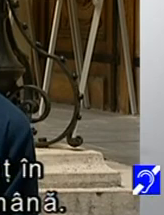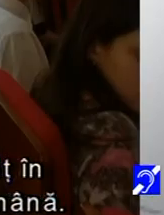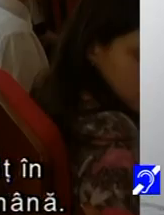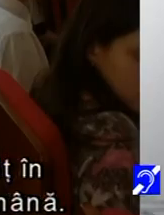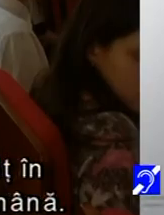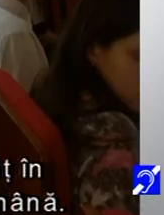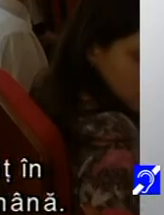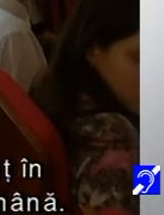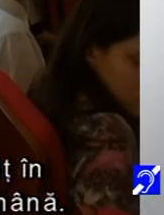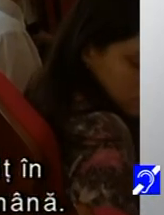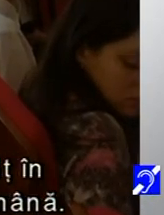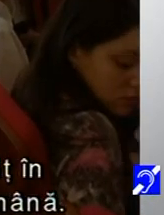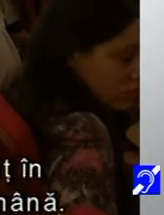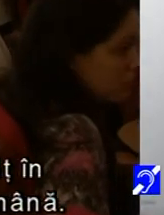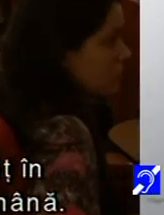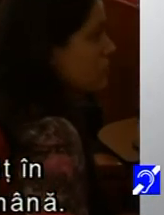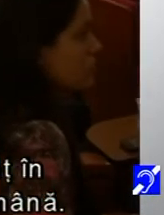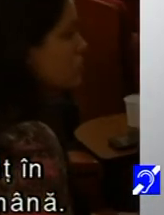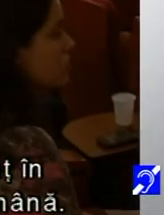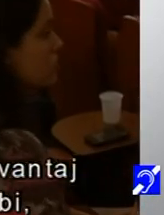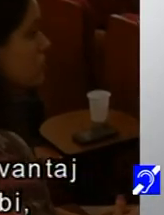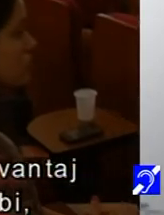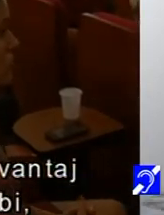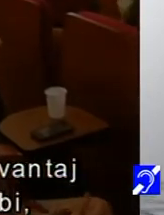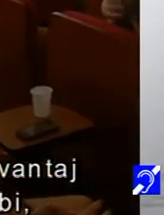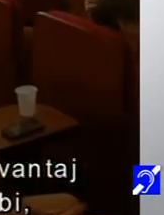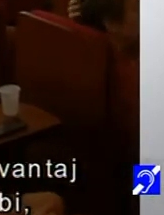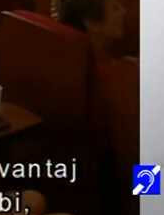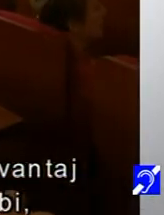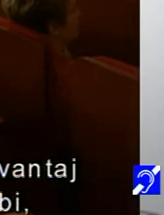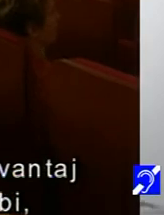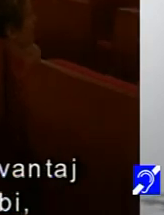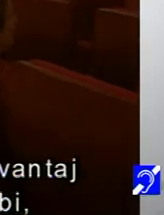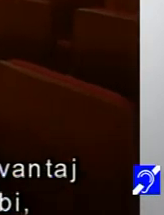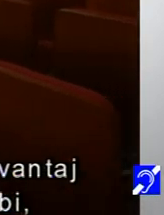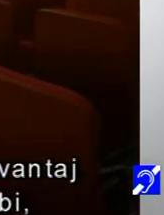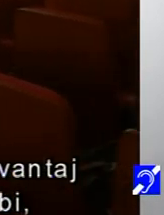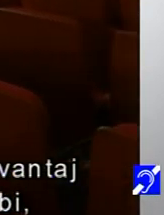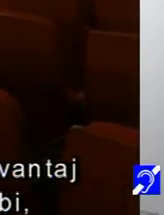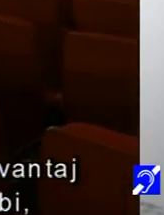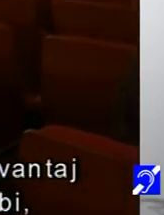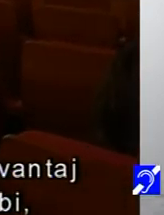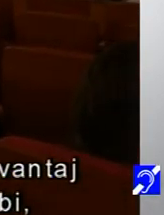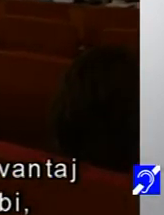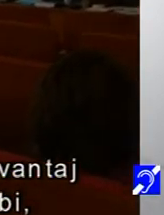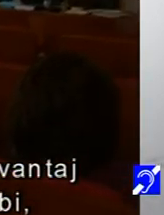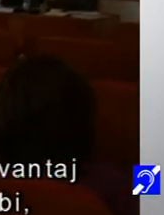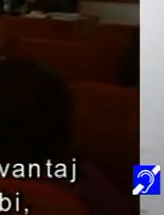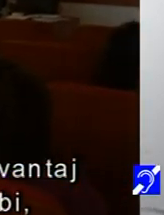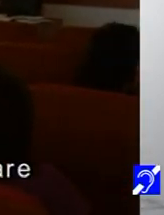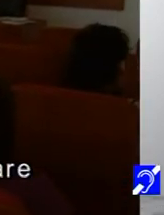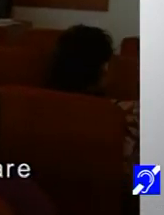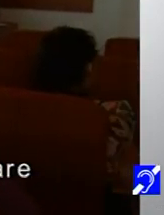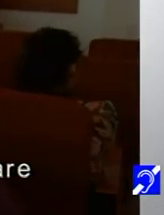fällt, in Deutsch studieren als in Rumänisch. Meiner Meinung nach ist es immer ein Vorteil, wenn man mehrere Sprachen